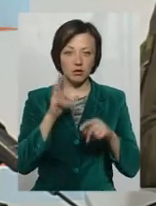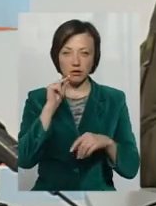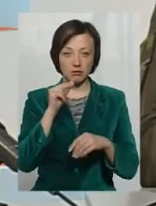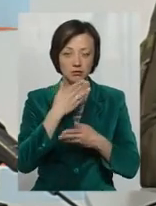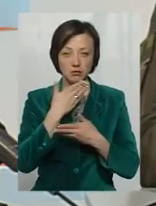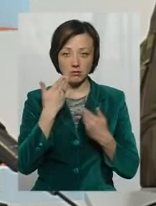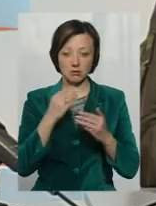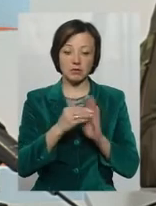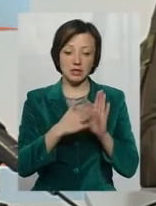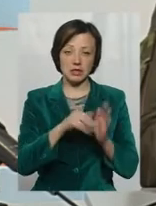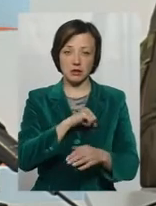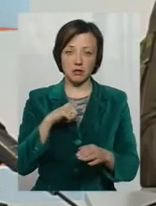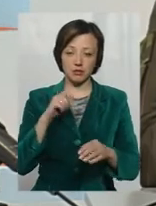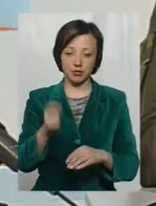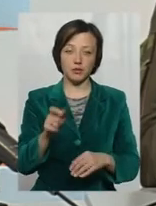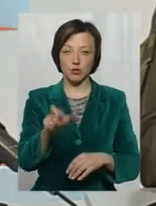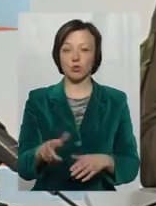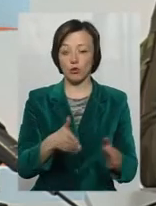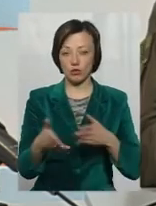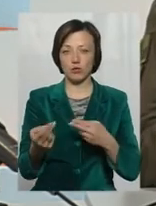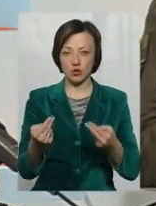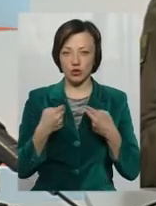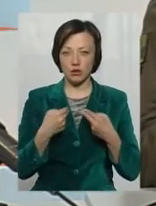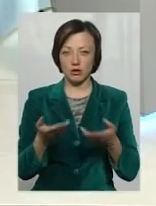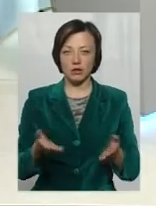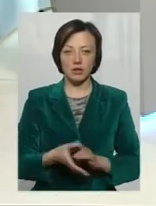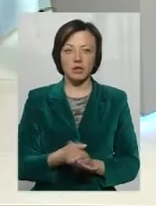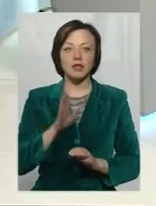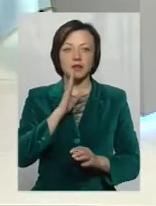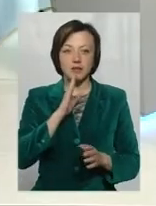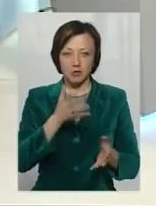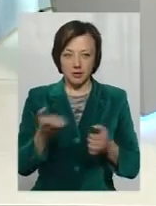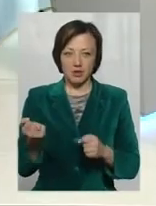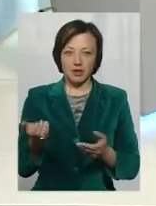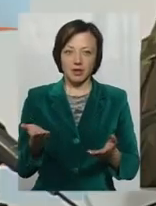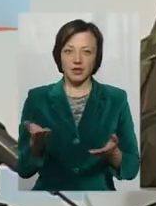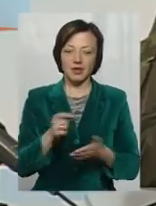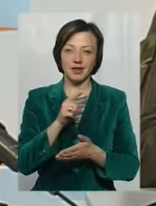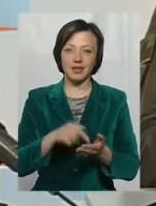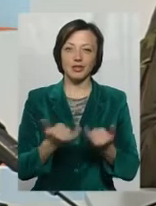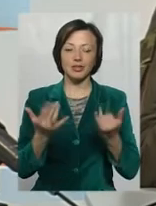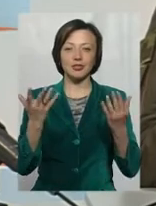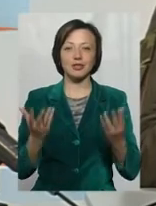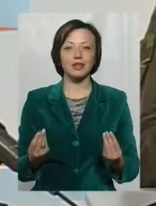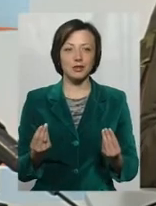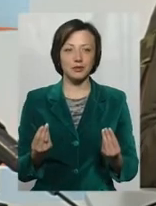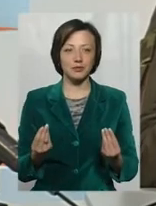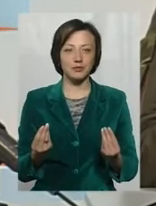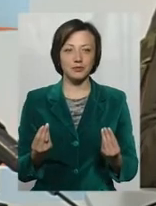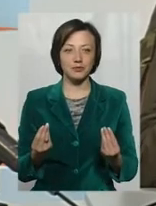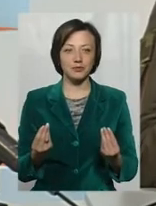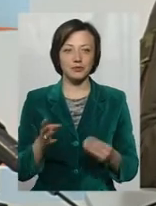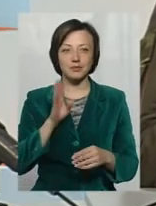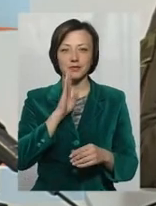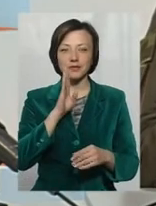число виставляємо людині. Якщо вона готова до нас приїжджати, вона приїжджає. Дівчат берете? Дівчат, ну, на сьогоднішній день